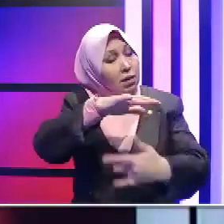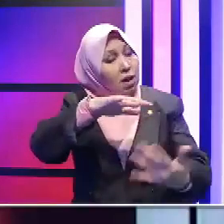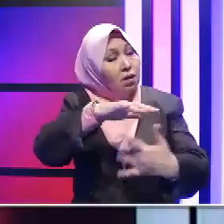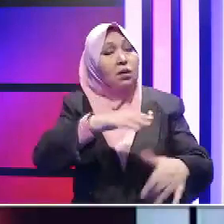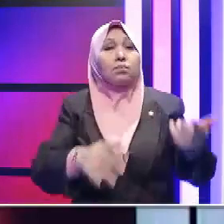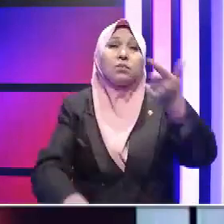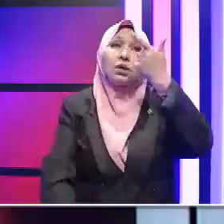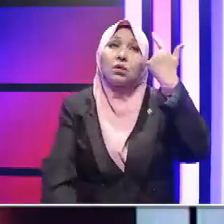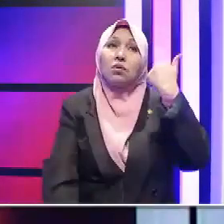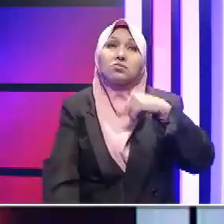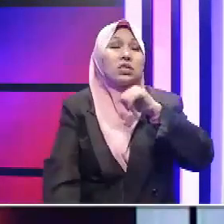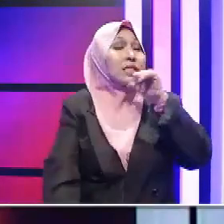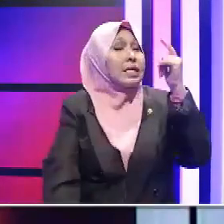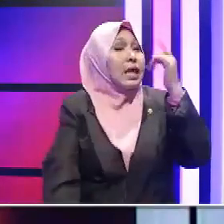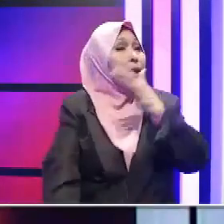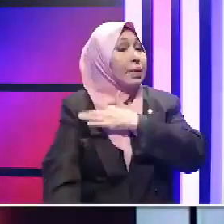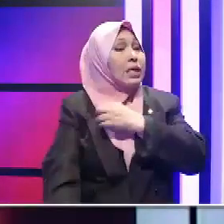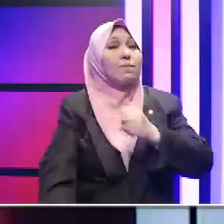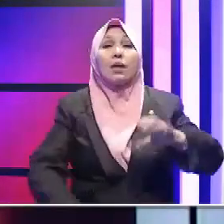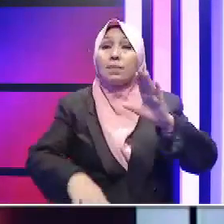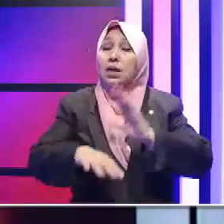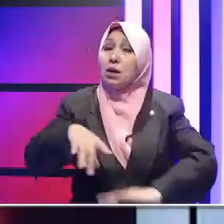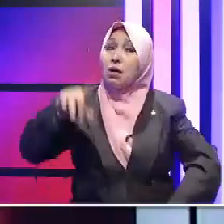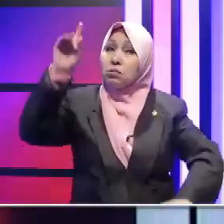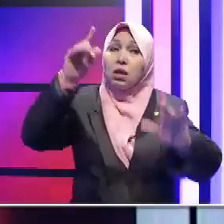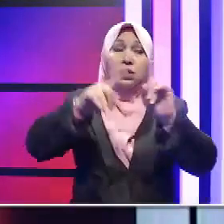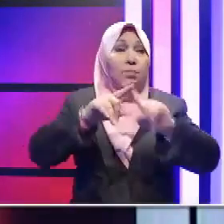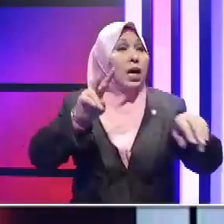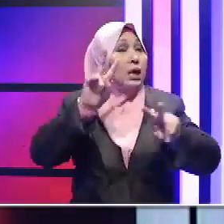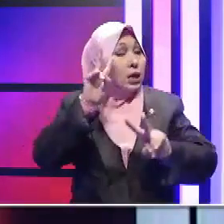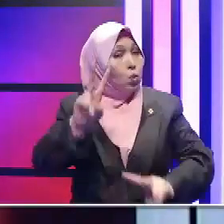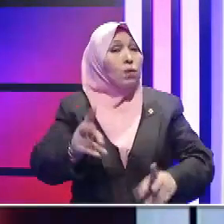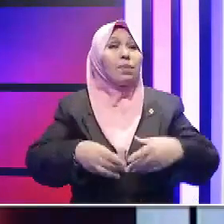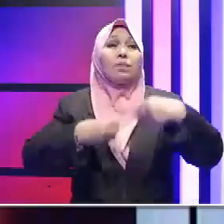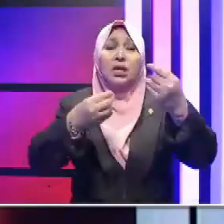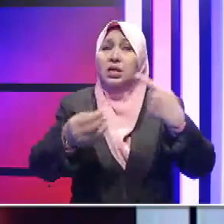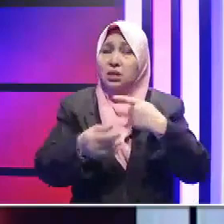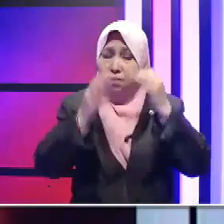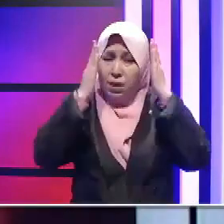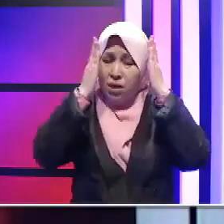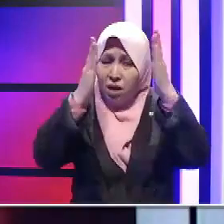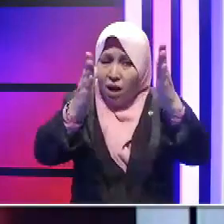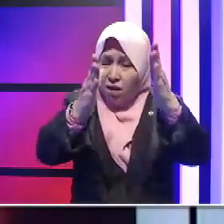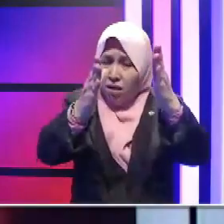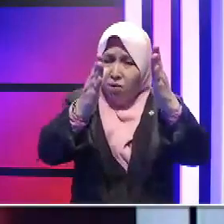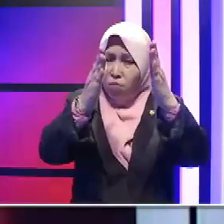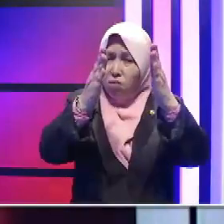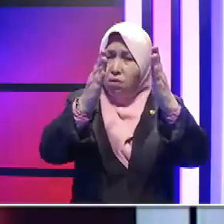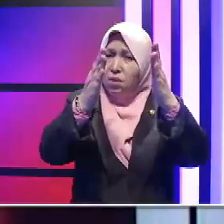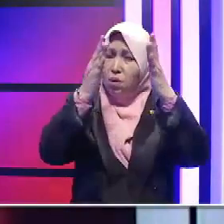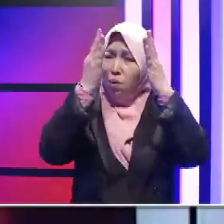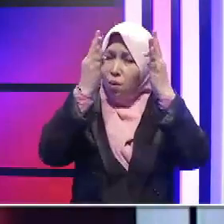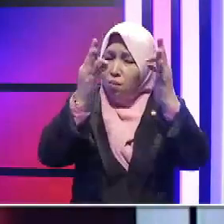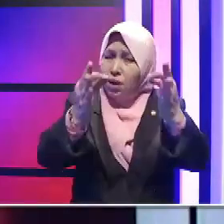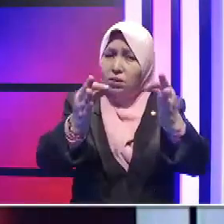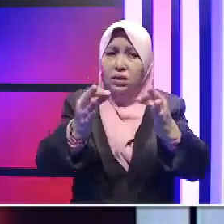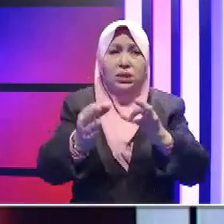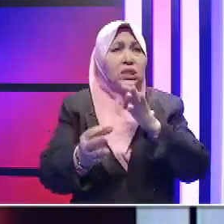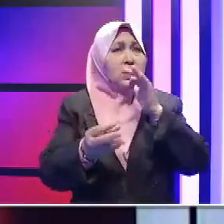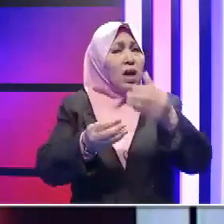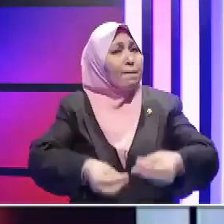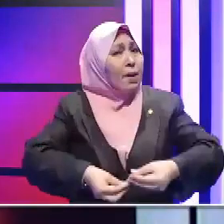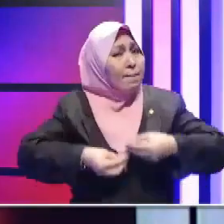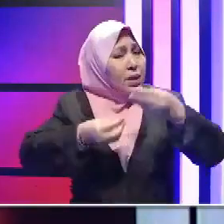jelas yaitu mereka tidak beriman kepada Allah Tetapi yang kedua ini memberikan kita menarik perhatian gitu yaitu mereka yang tidak beriman